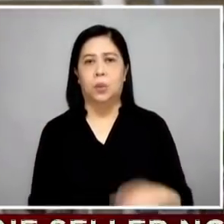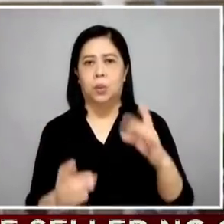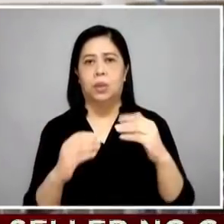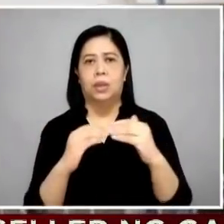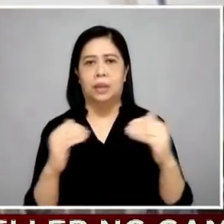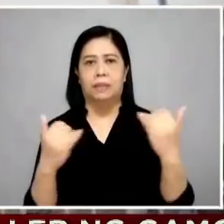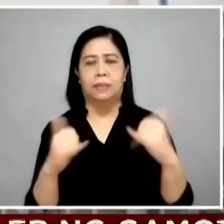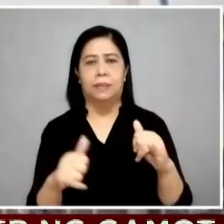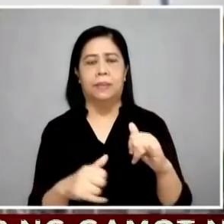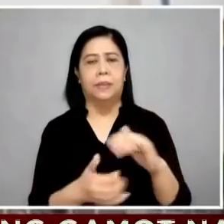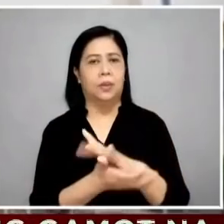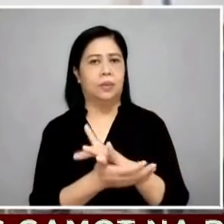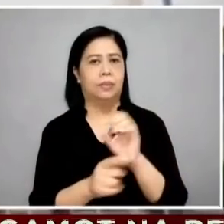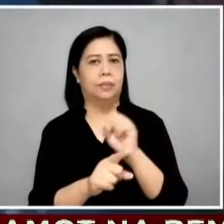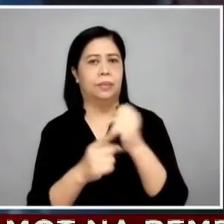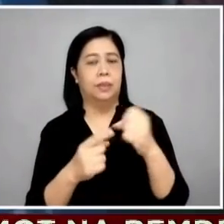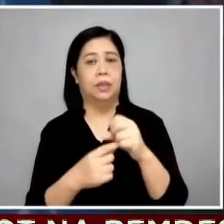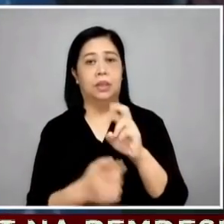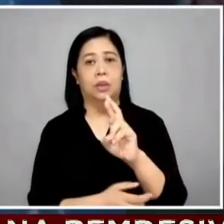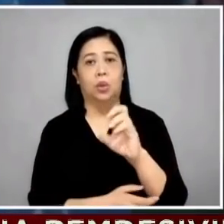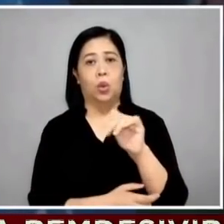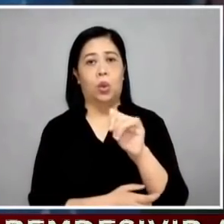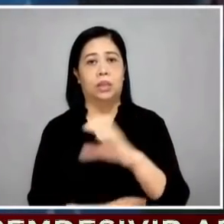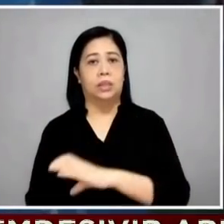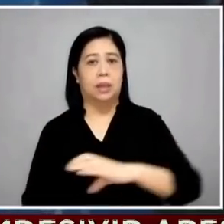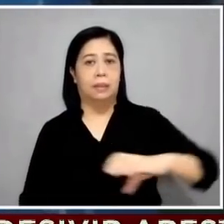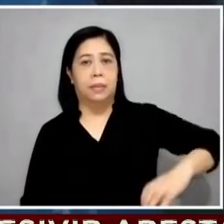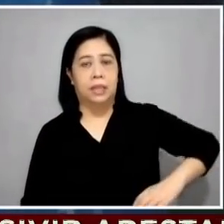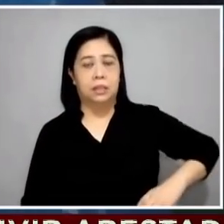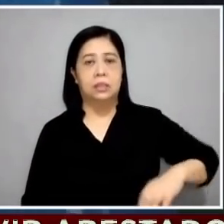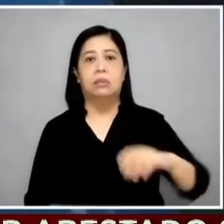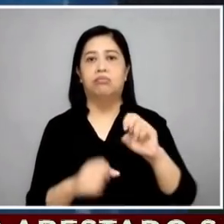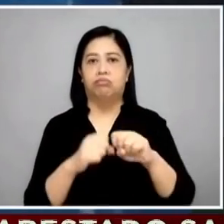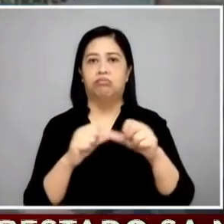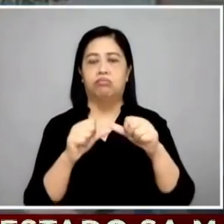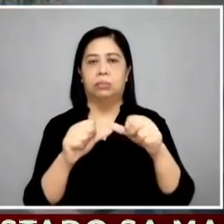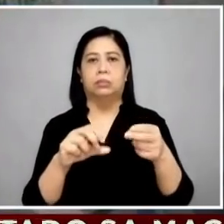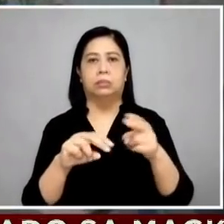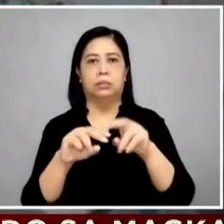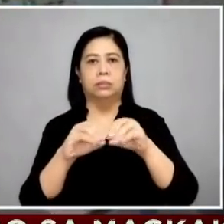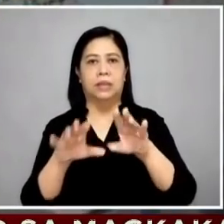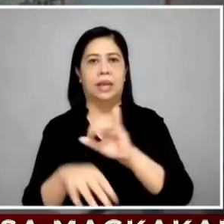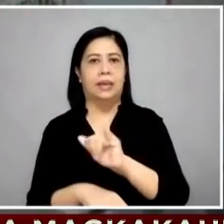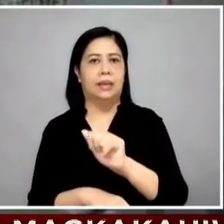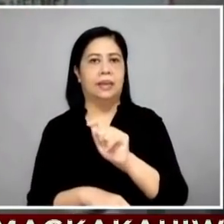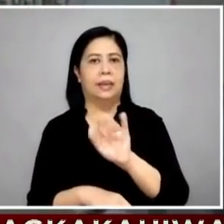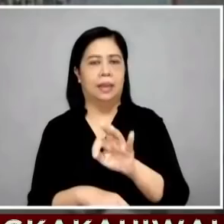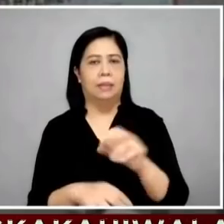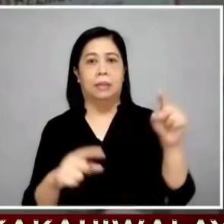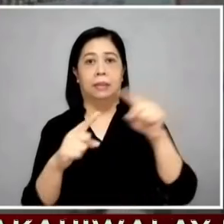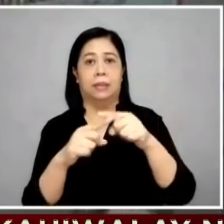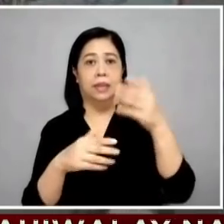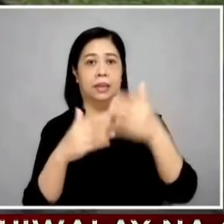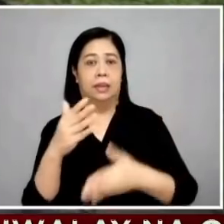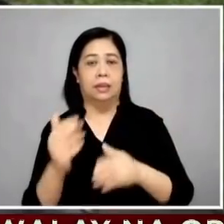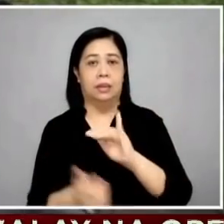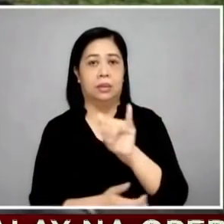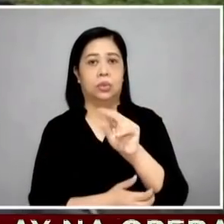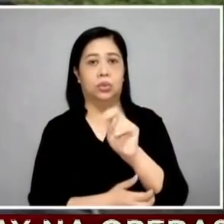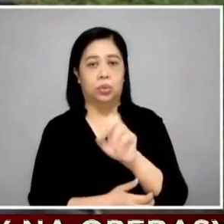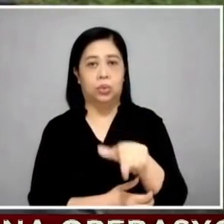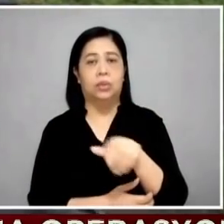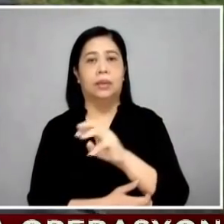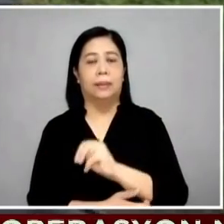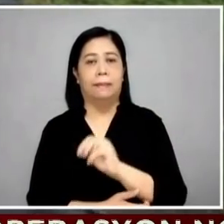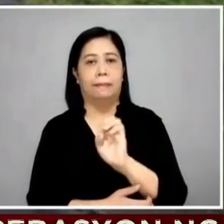ang COVID situation sa Rojas City, Capiz. Kaya pinalawig ng National IATF hanggang katapusan ng Hunyo ang